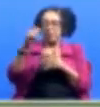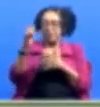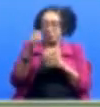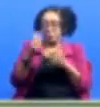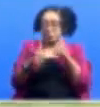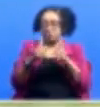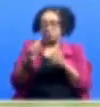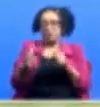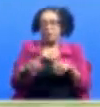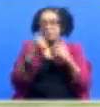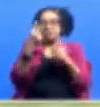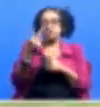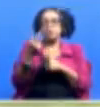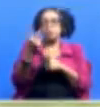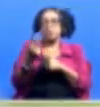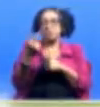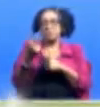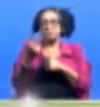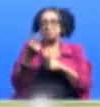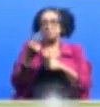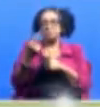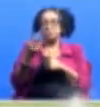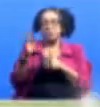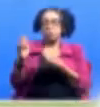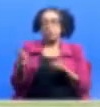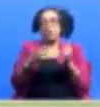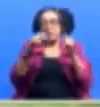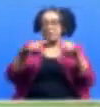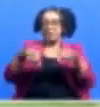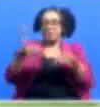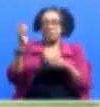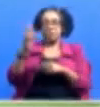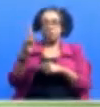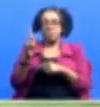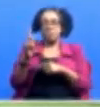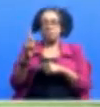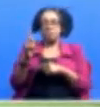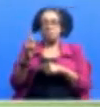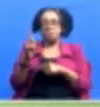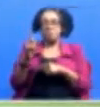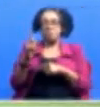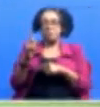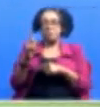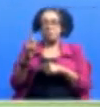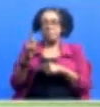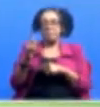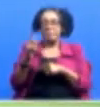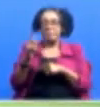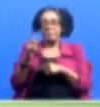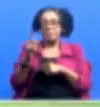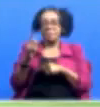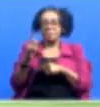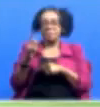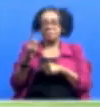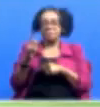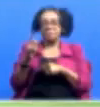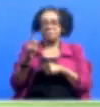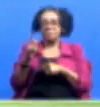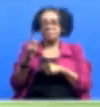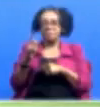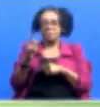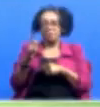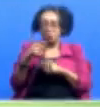yatafanyika Februari, uwanja ukiwa ni wa Mudhaiga hapa jijini Nairobi. I played nicely today, struck the ball very